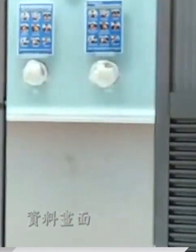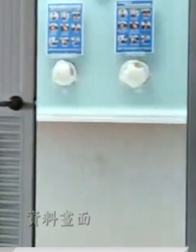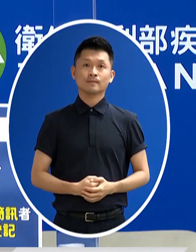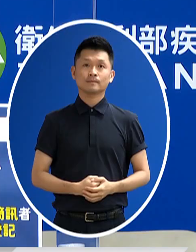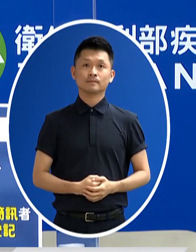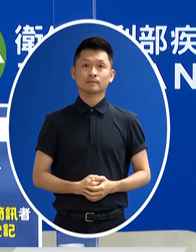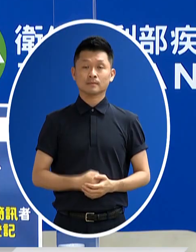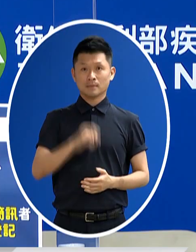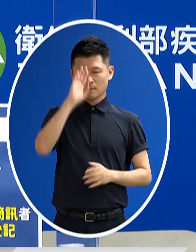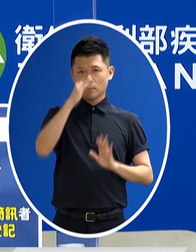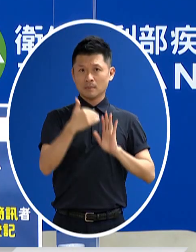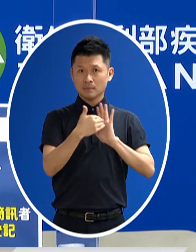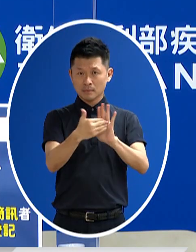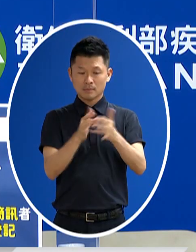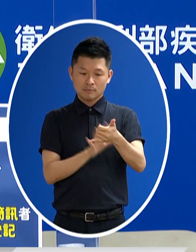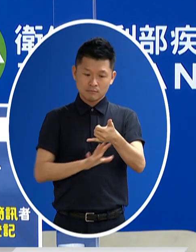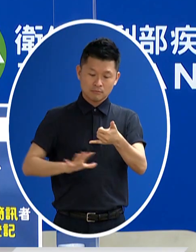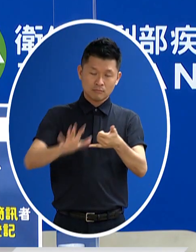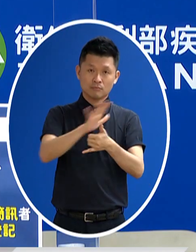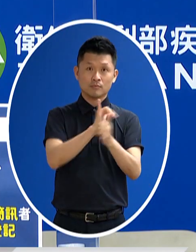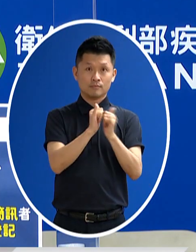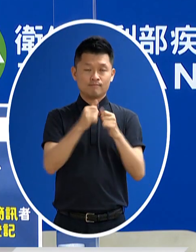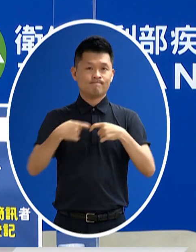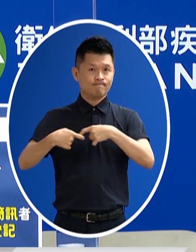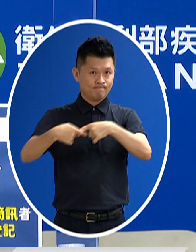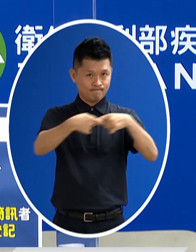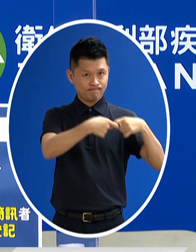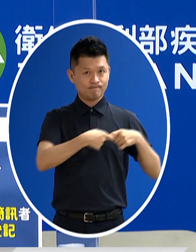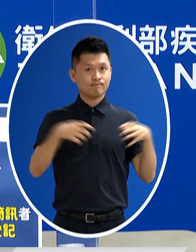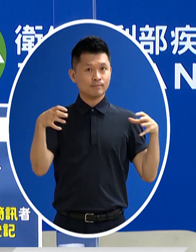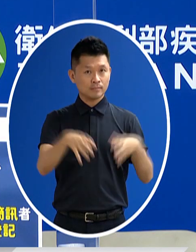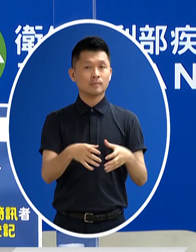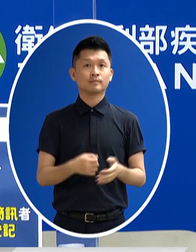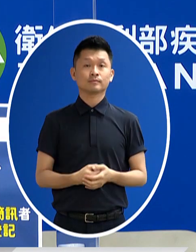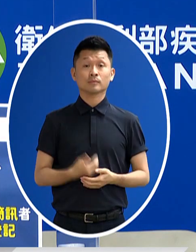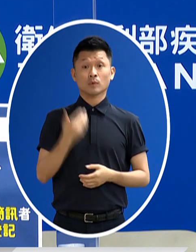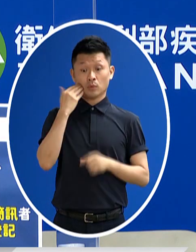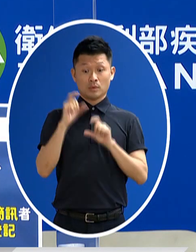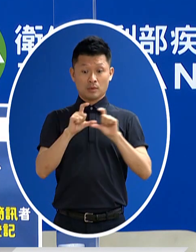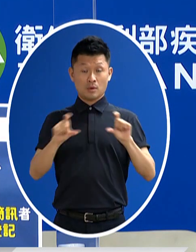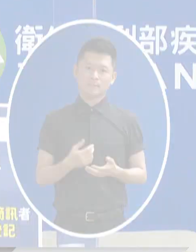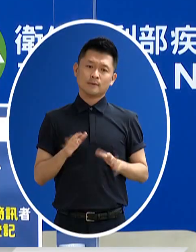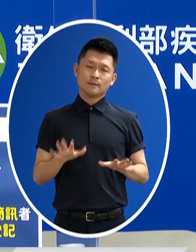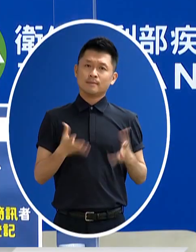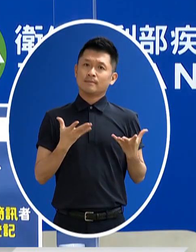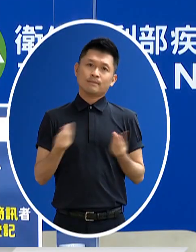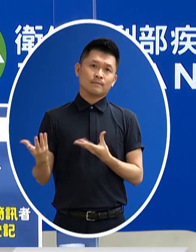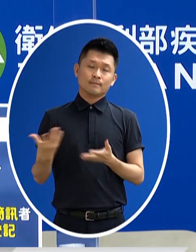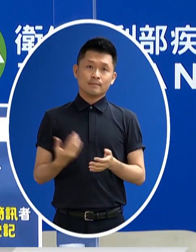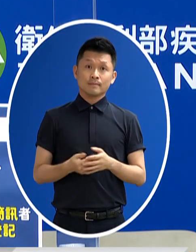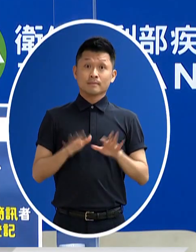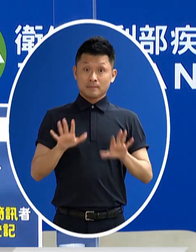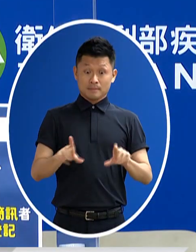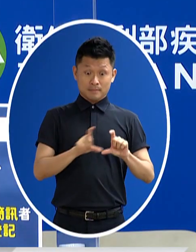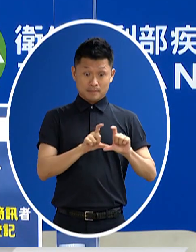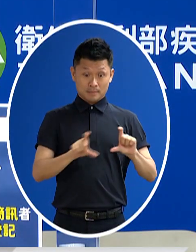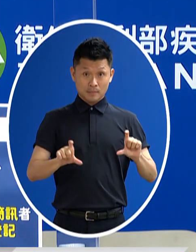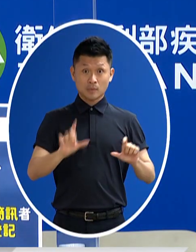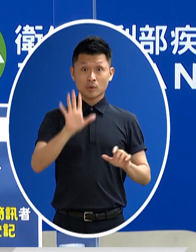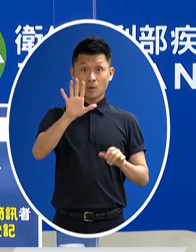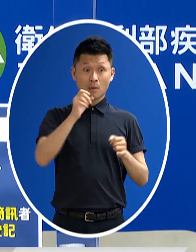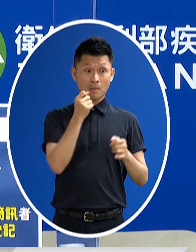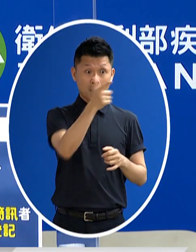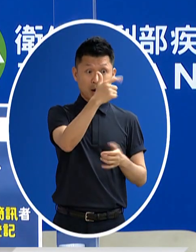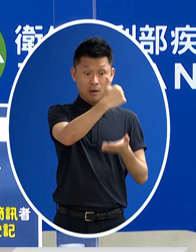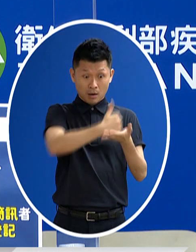急。 防疫是全民一体嘛？好，那有疫苗，那我们就要打。把既有的能够拿得到